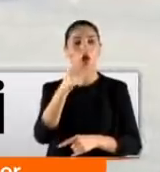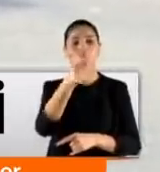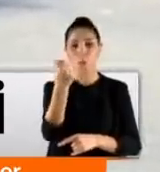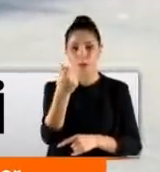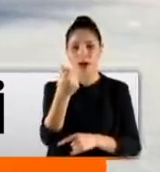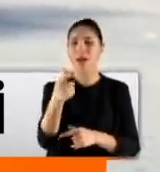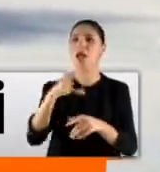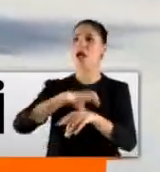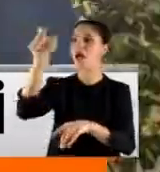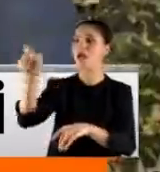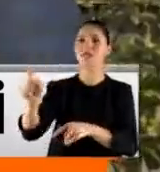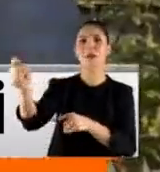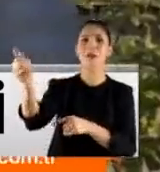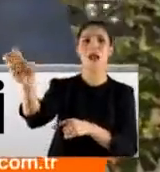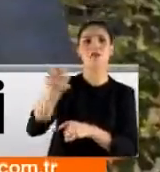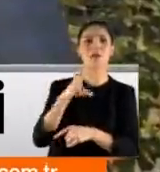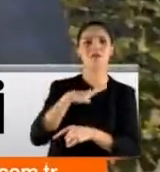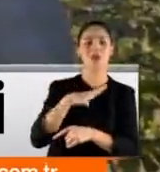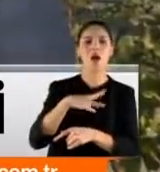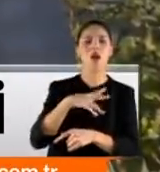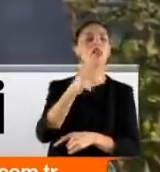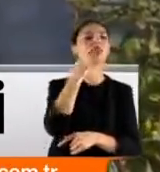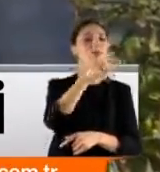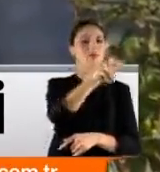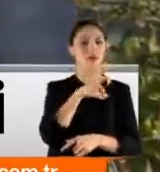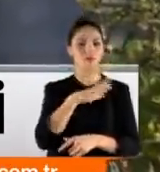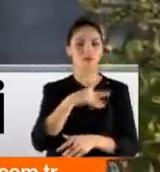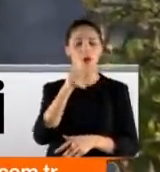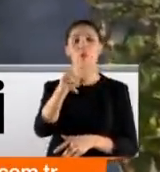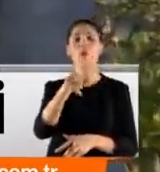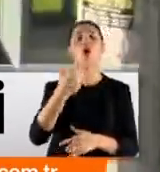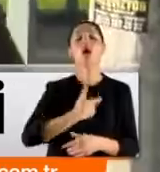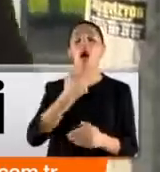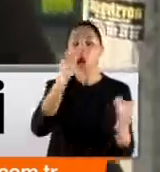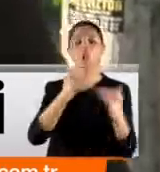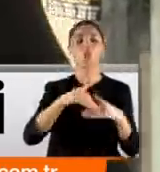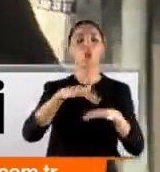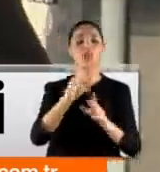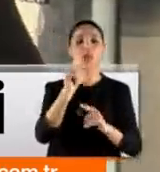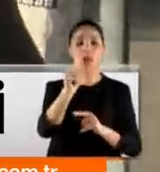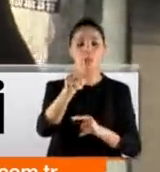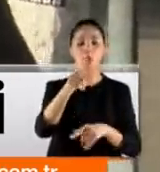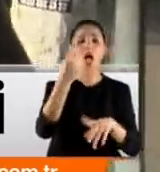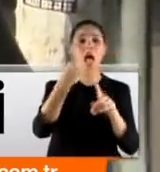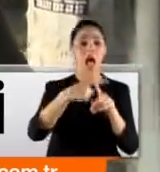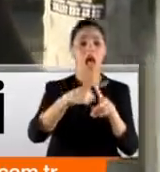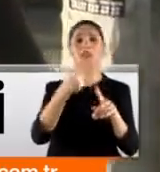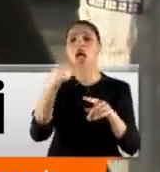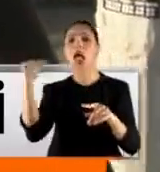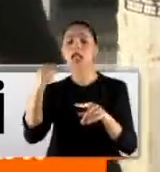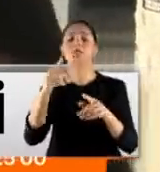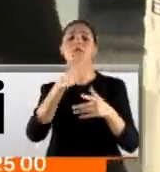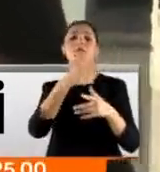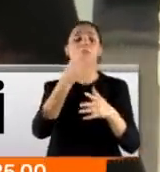ücreti hastalardan alıyor. Bu yasal bir ücret değil. Hastanelerin bu ücreti almaması gerekiyor. Tabii baştan pozitif mi negatif mi olacağı